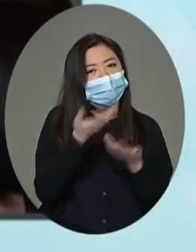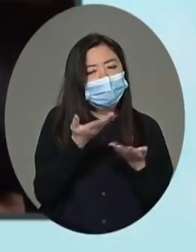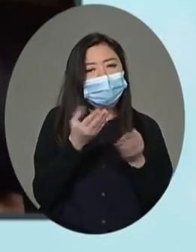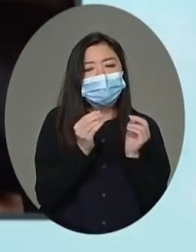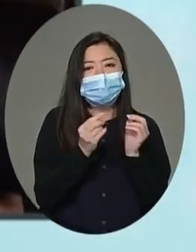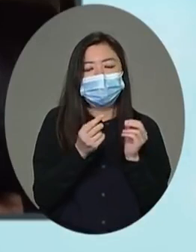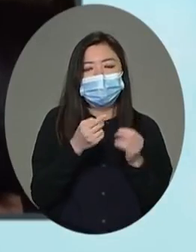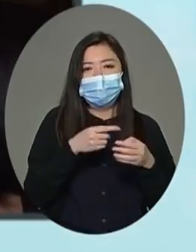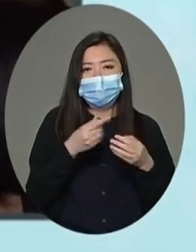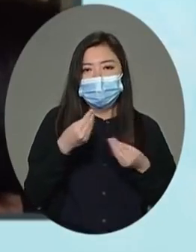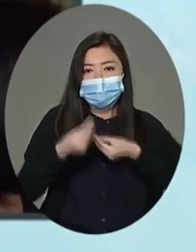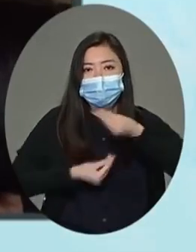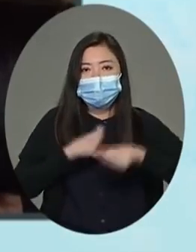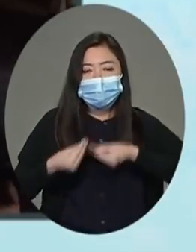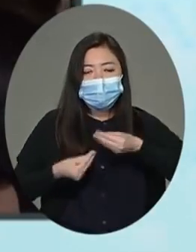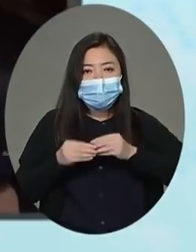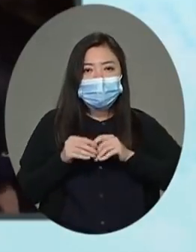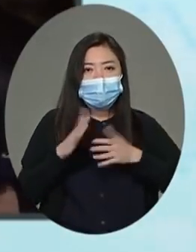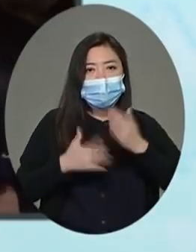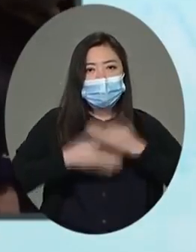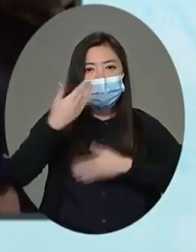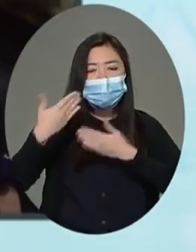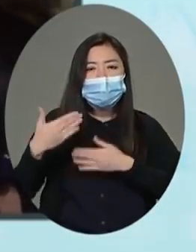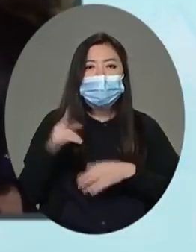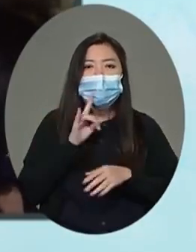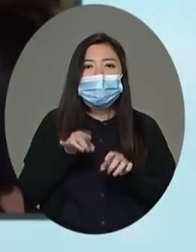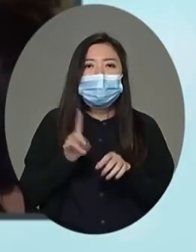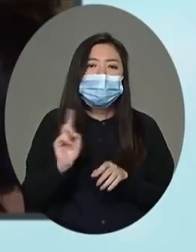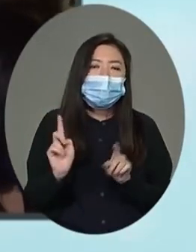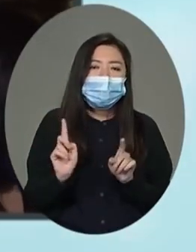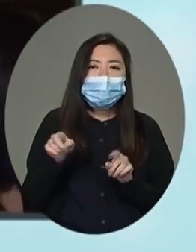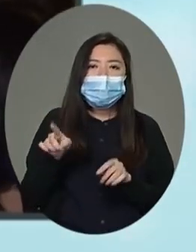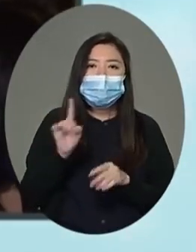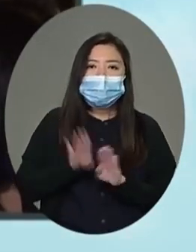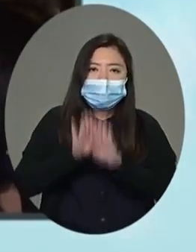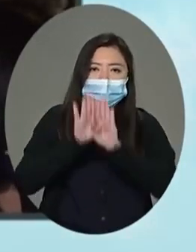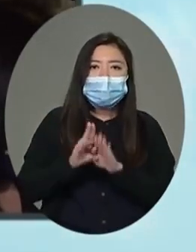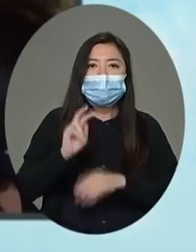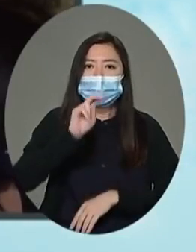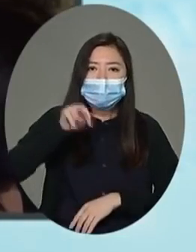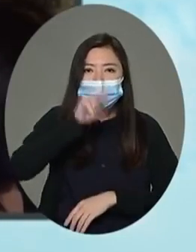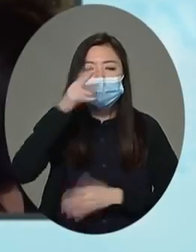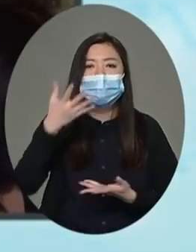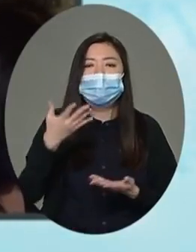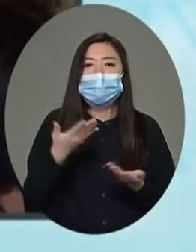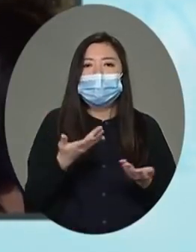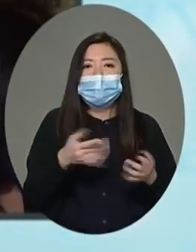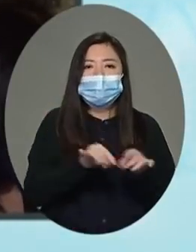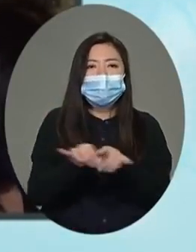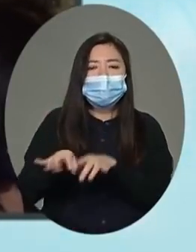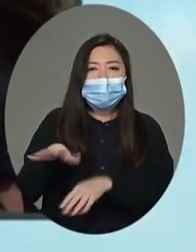傳染期嘅時候咧，係共用過一啲嘅大廈嘅一啲公用設施啦，譬如電梯啊、樓梯啊，或者一啲走落